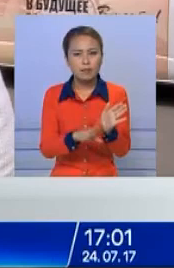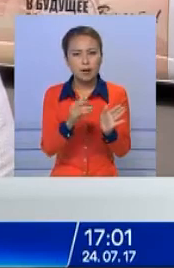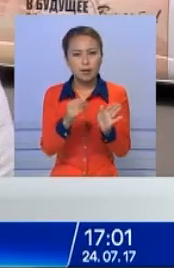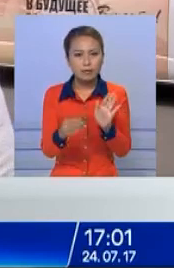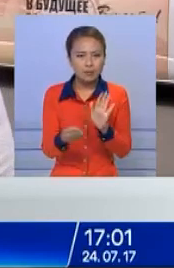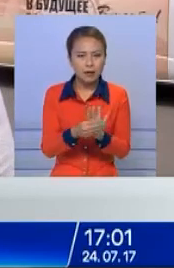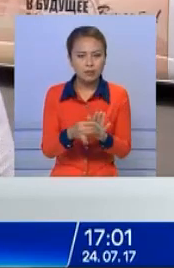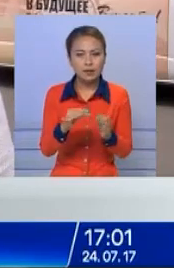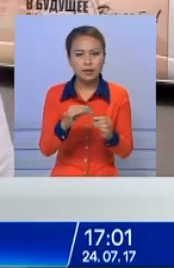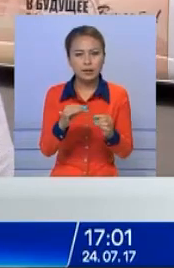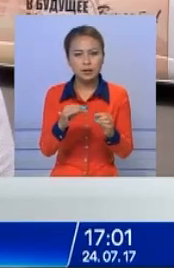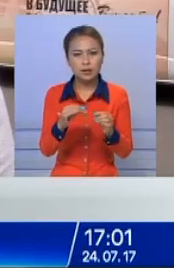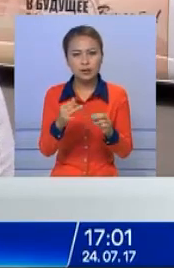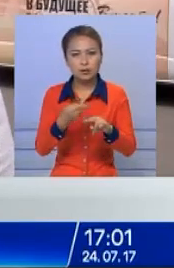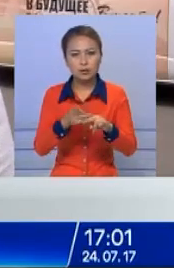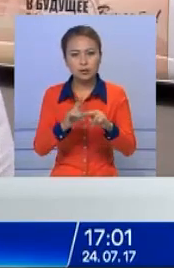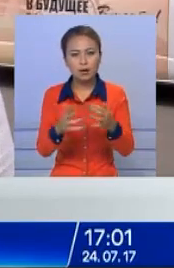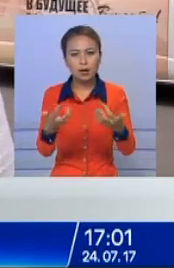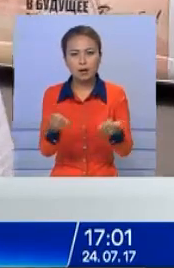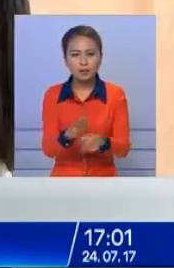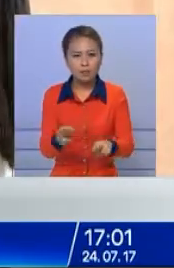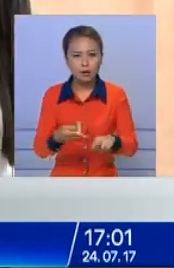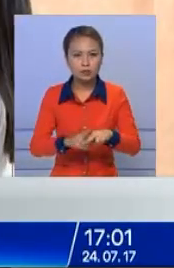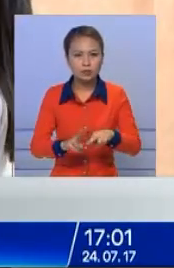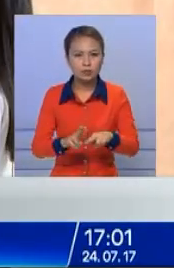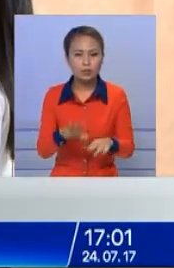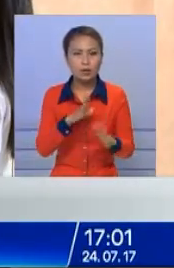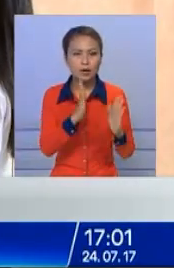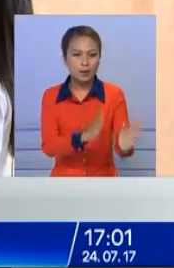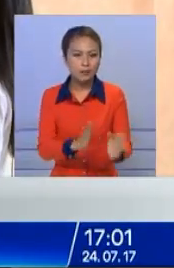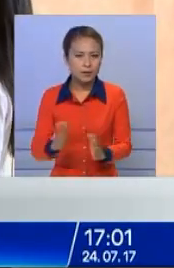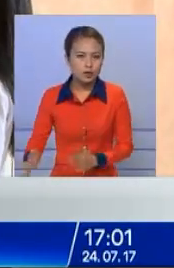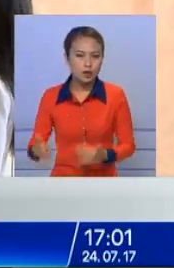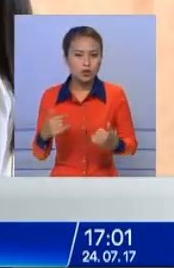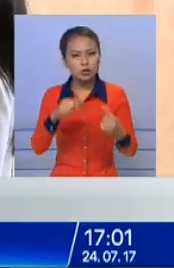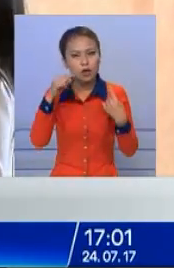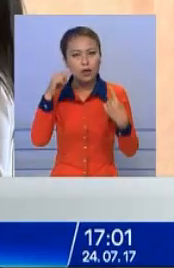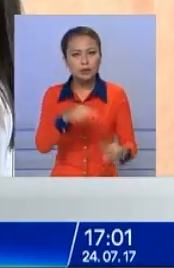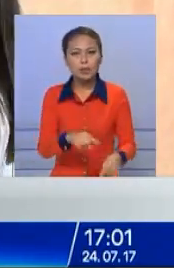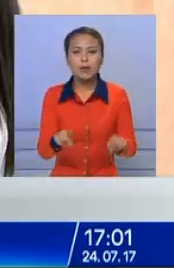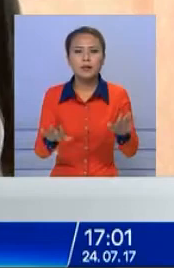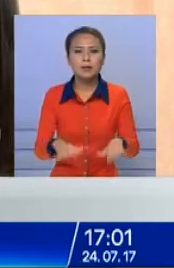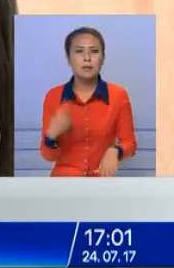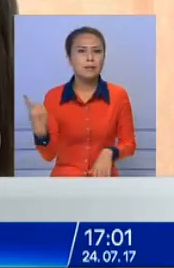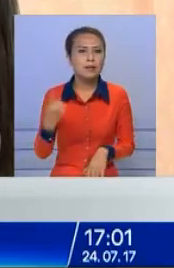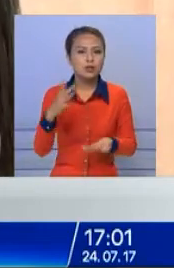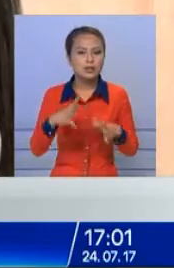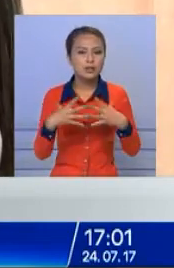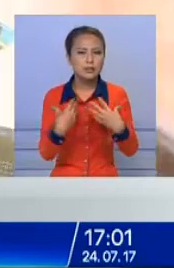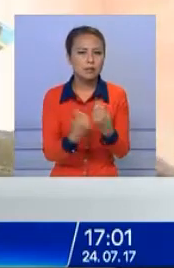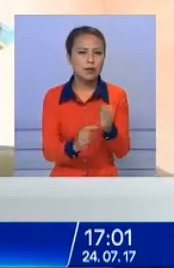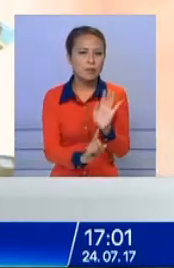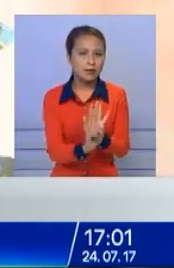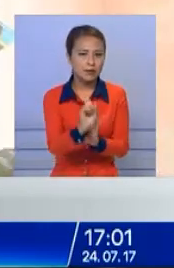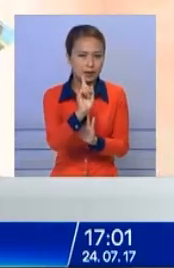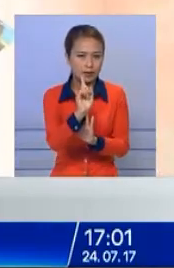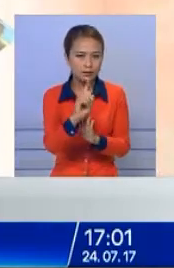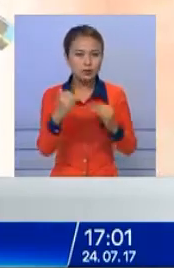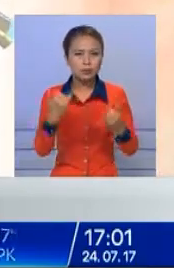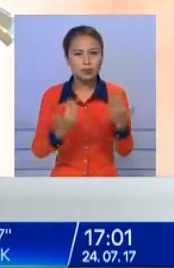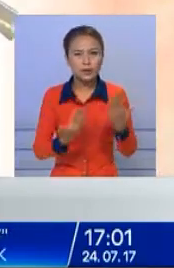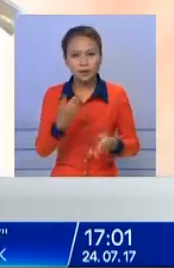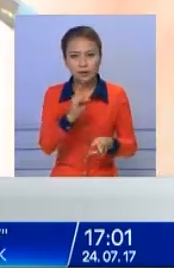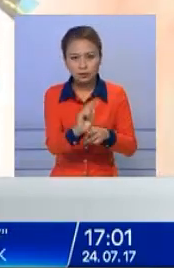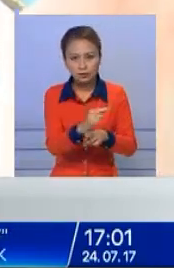пара берме осындай түсінікті қалыптастыру. Сыбайлас жемқорлыққа қарсы күрес ең алдымен отбасынан басталады. Себебі